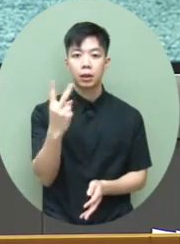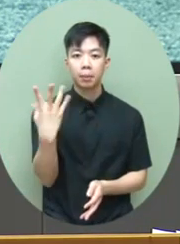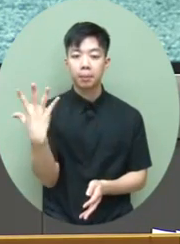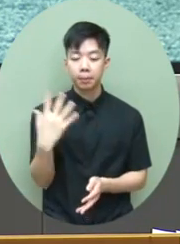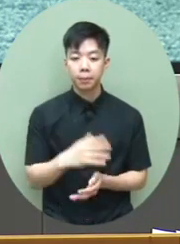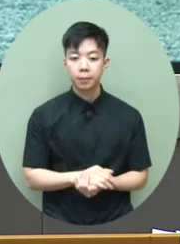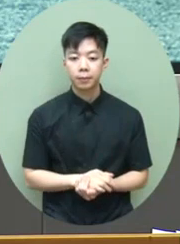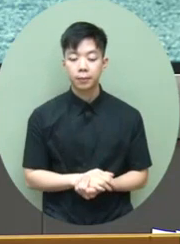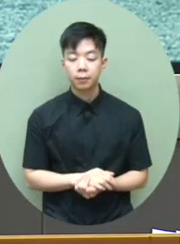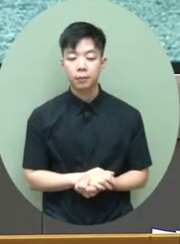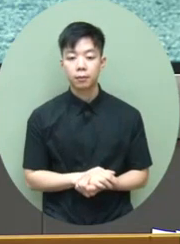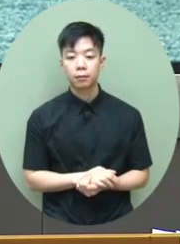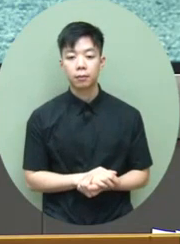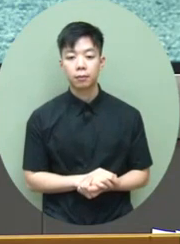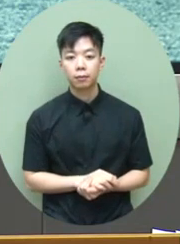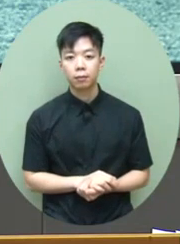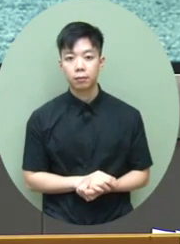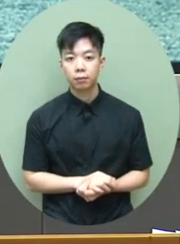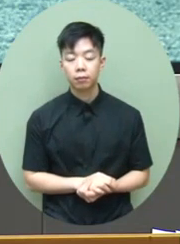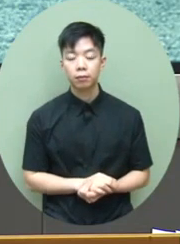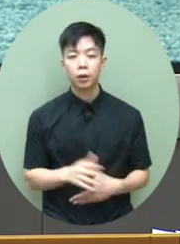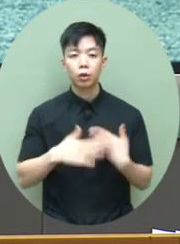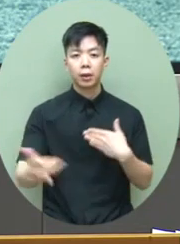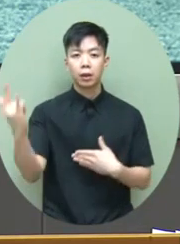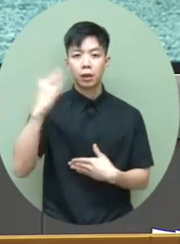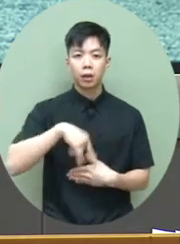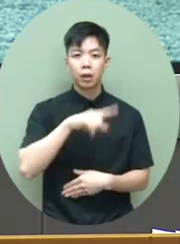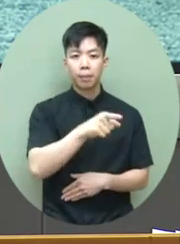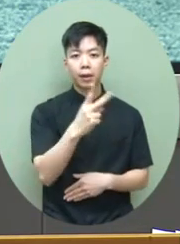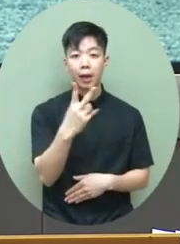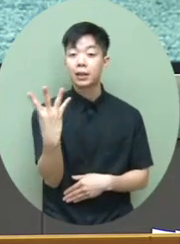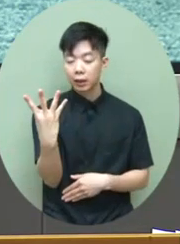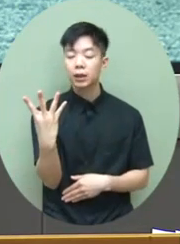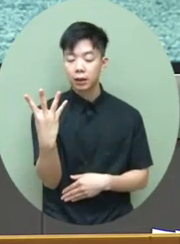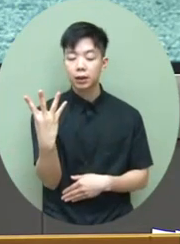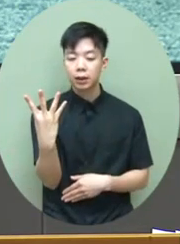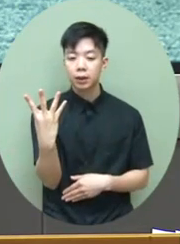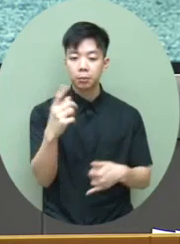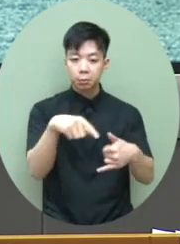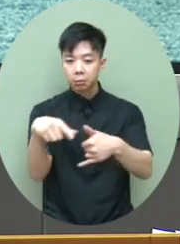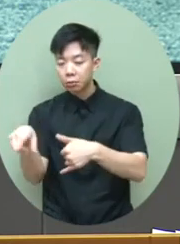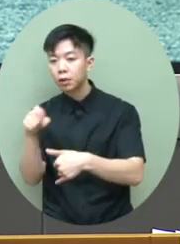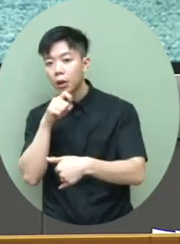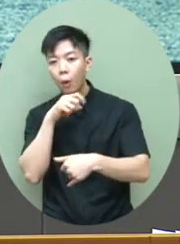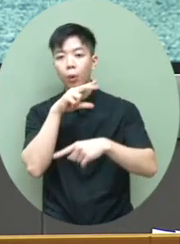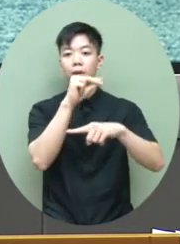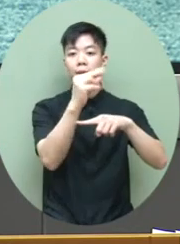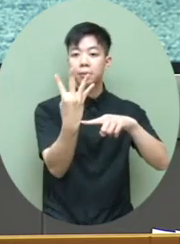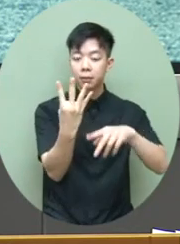1,218,025宗咯。咁我哋喺124宗输入性个案呢，就有74宗咧